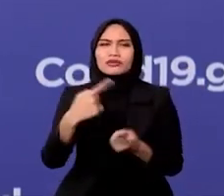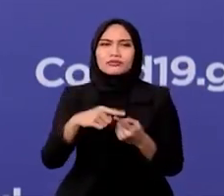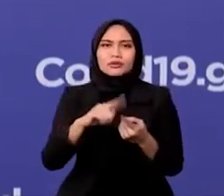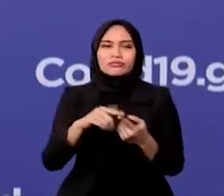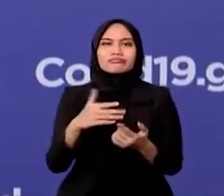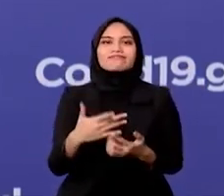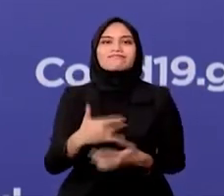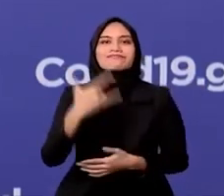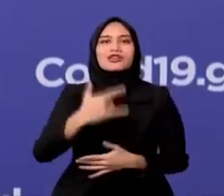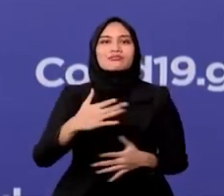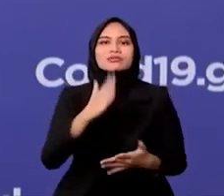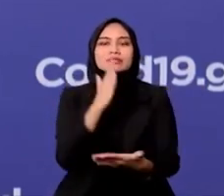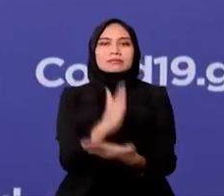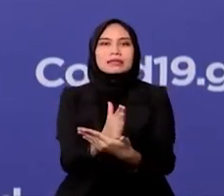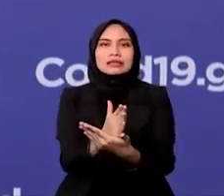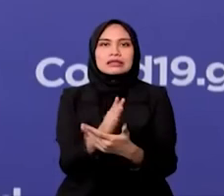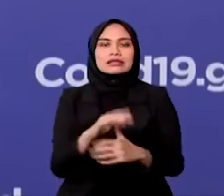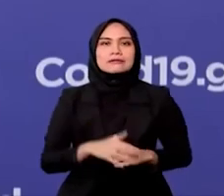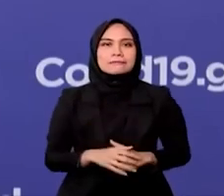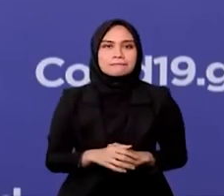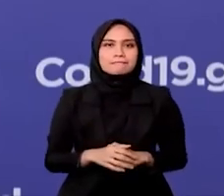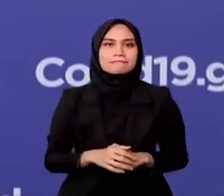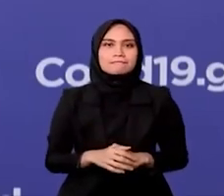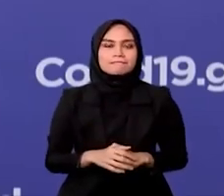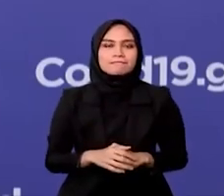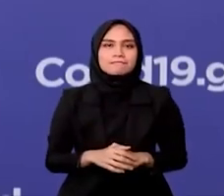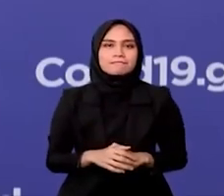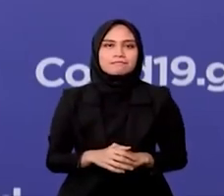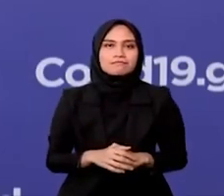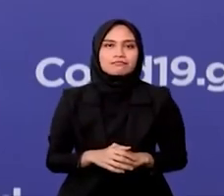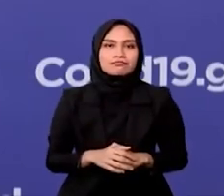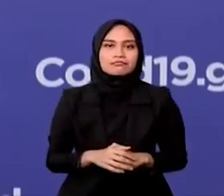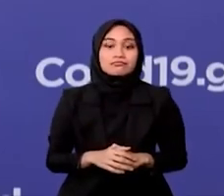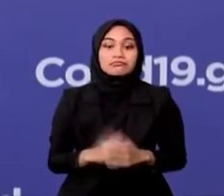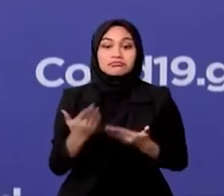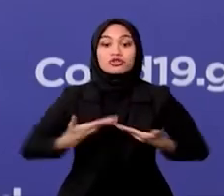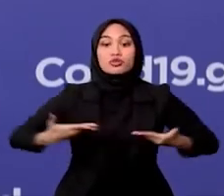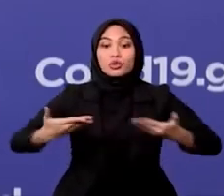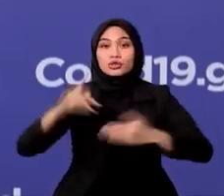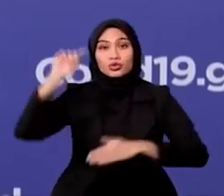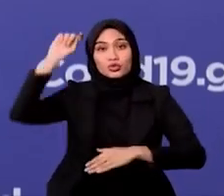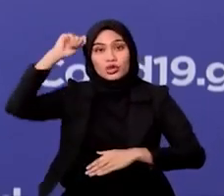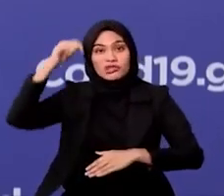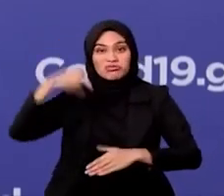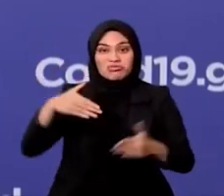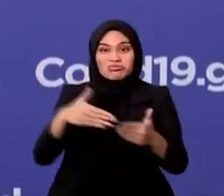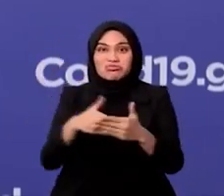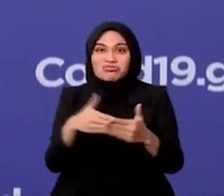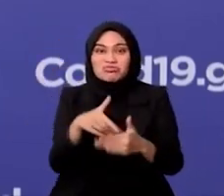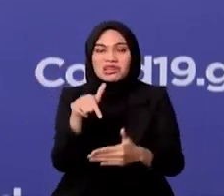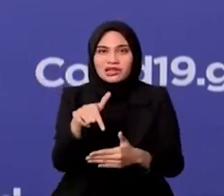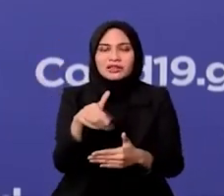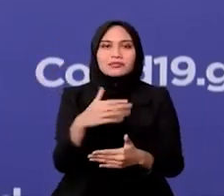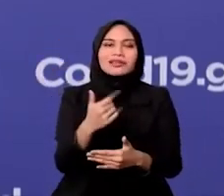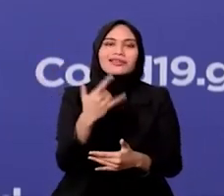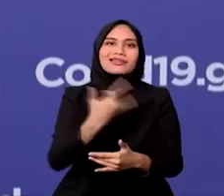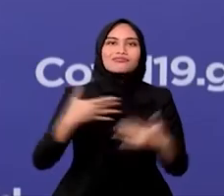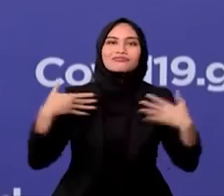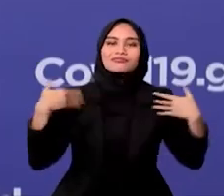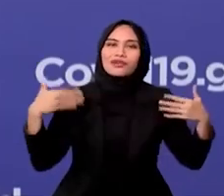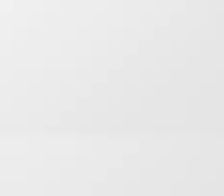dan harapan kita semuanya agar kita melewati masa yang sulit ini dengan penuh kebahagiaan dan